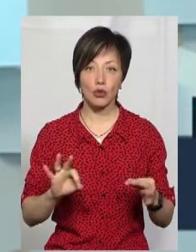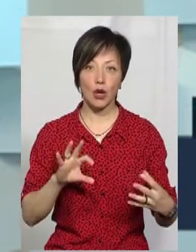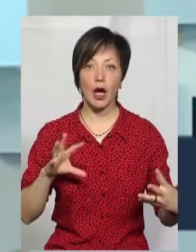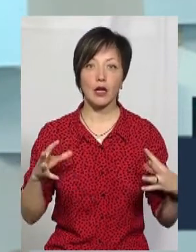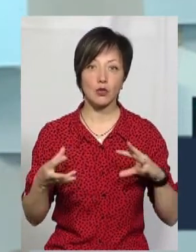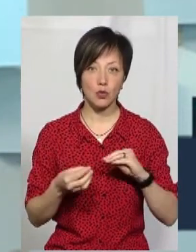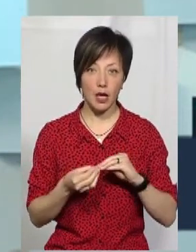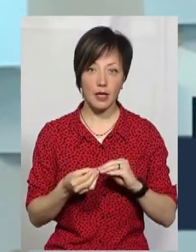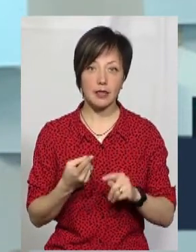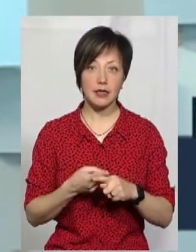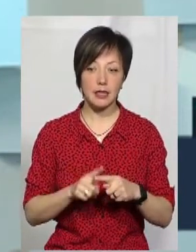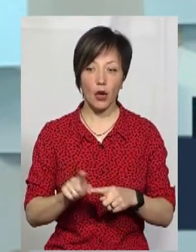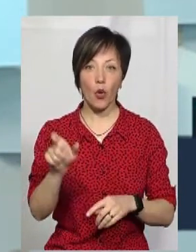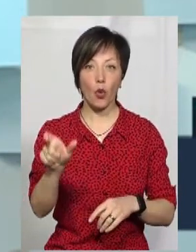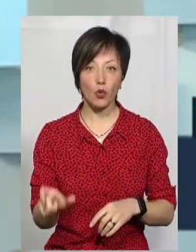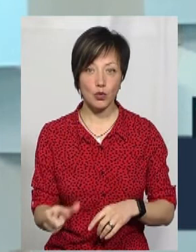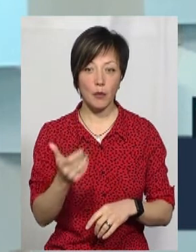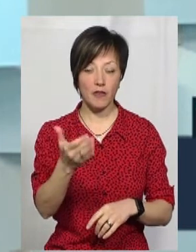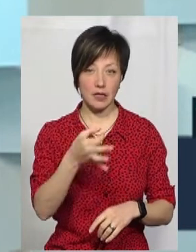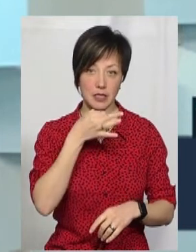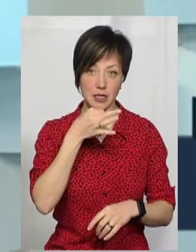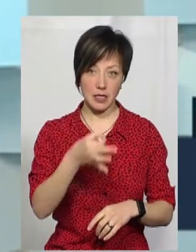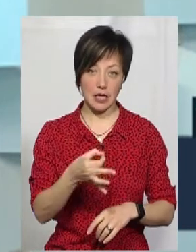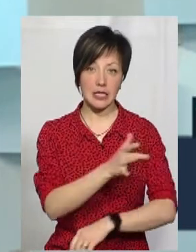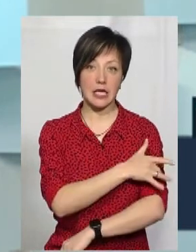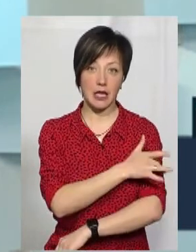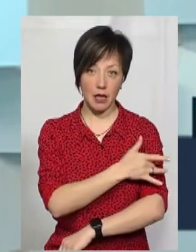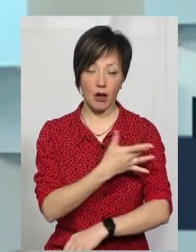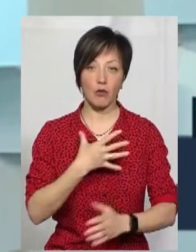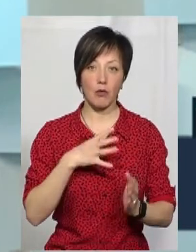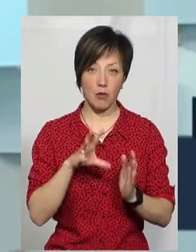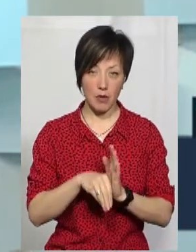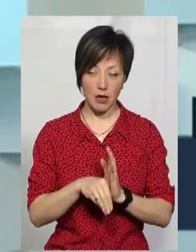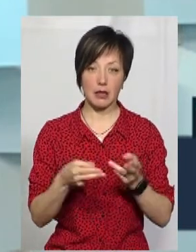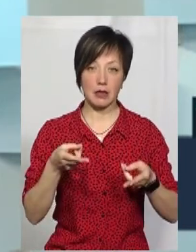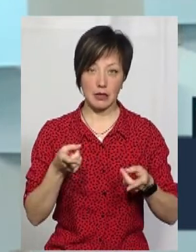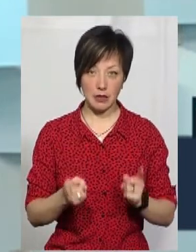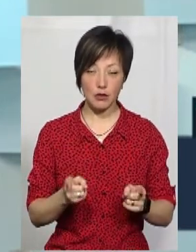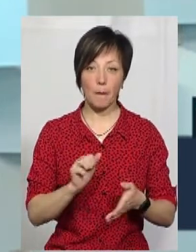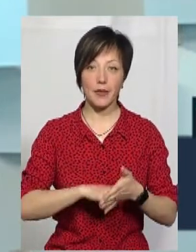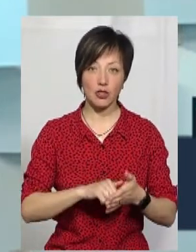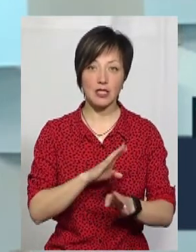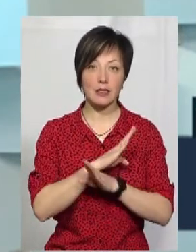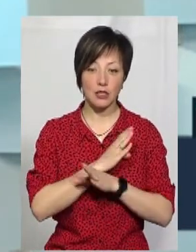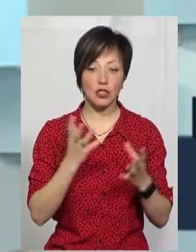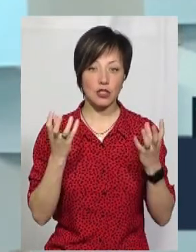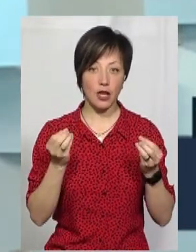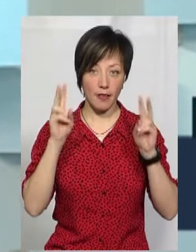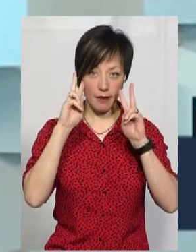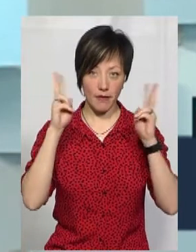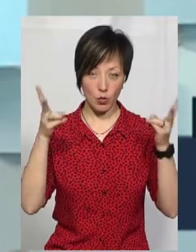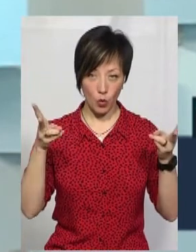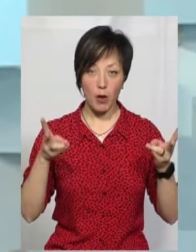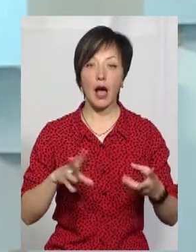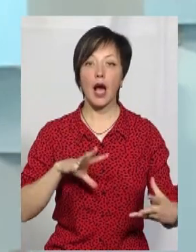результату щодо цієї особи, про яку ви тільки що сказали, про ту санітарку, яка дійсно померла, і причина смерті ще не встановлена. Тому